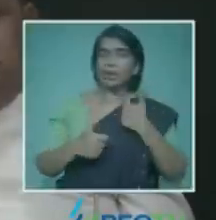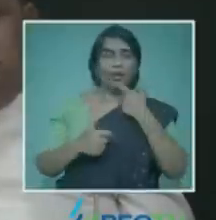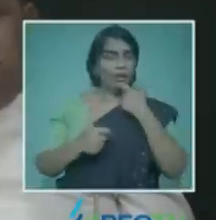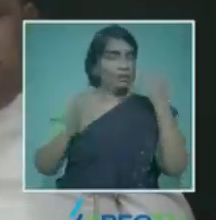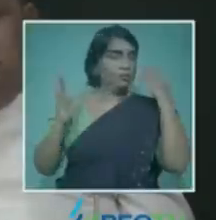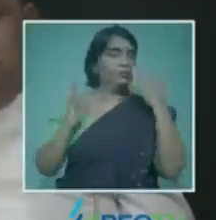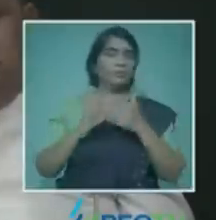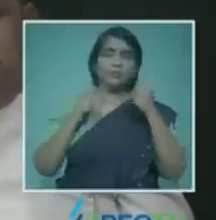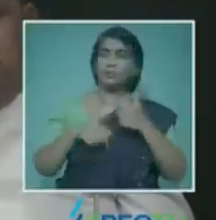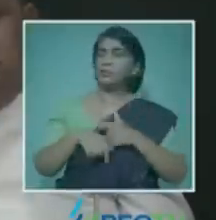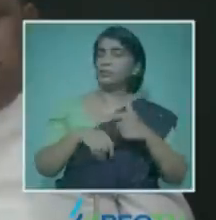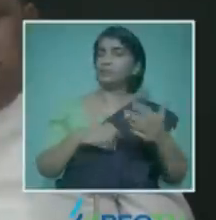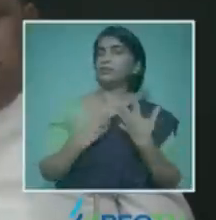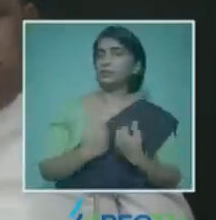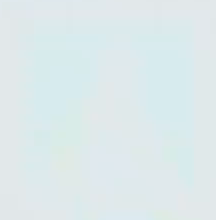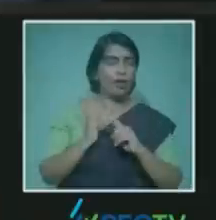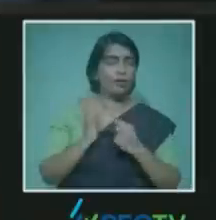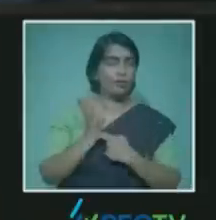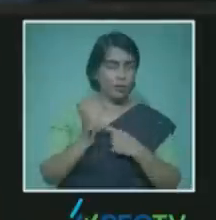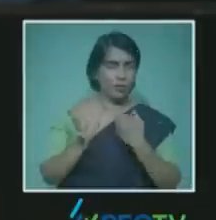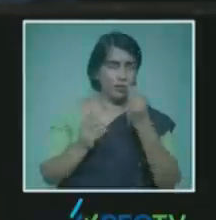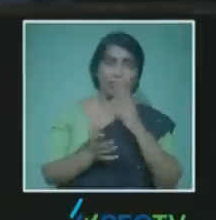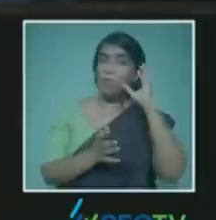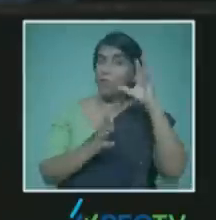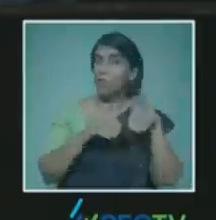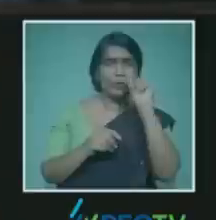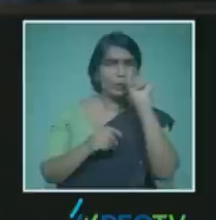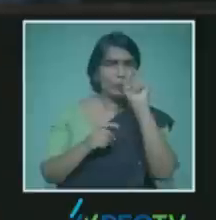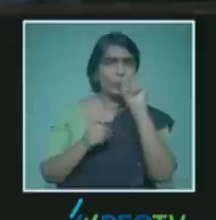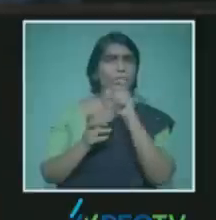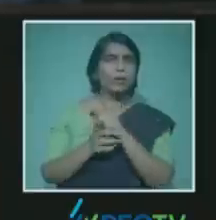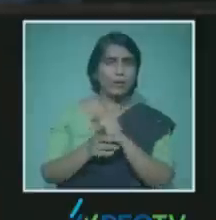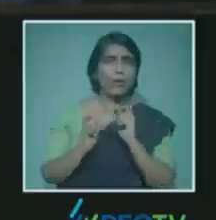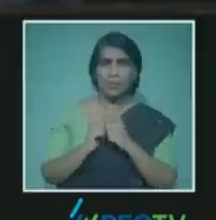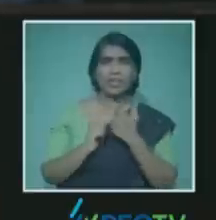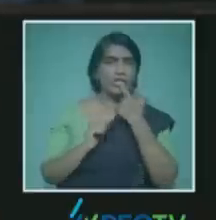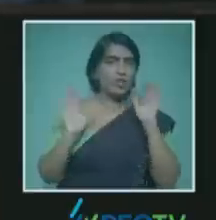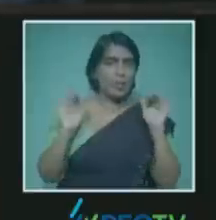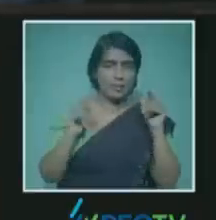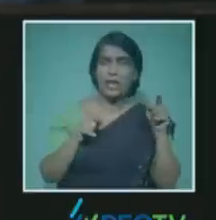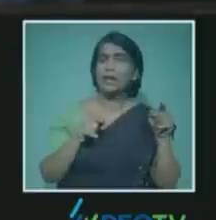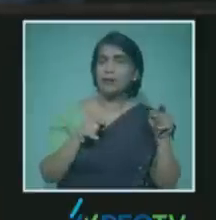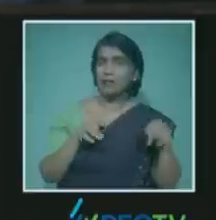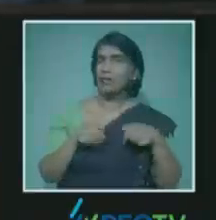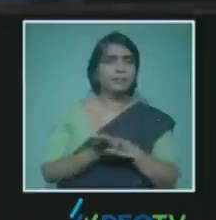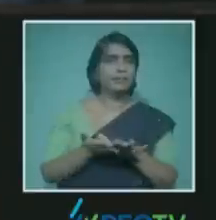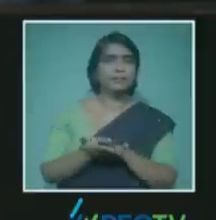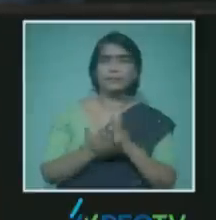පැත්තෙන් ඉතාම යහපත් කාලවකවානුවක් ආරම්භ වේ කියලා අපි විශ්වාස කරනවා. පොල් වගාවට කෘමියකින් ප්‍රශ්නයක් තියෙනවා. ඒ පිළිබඳව තාම